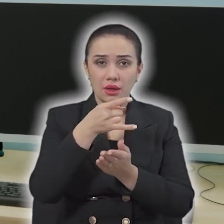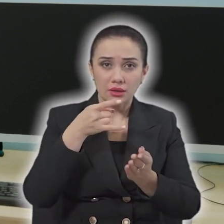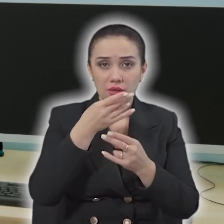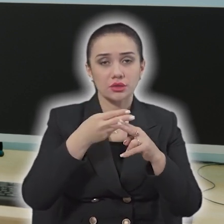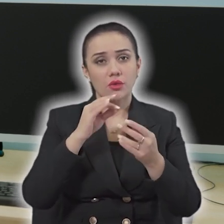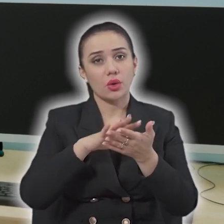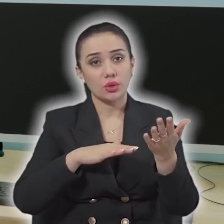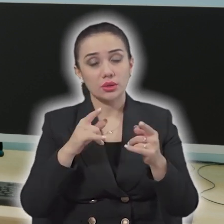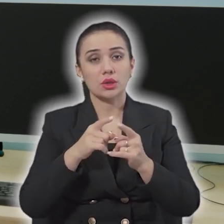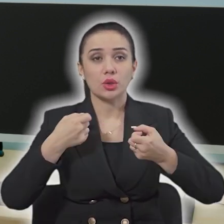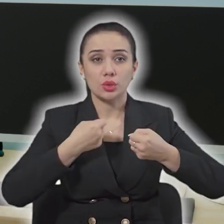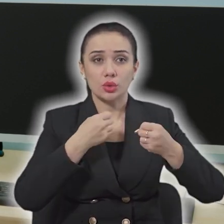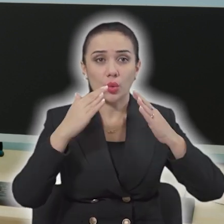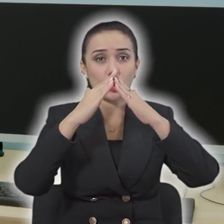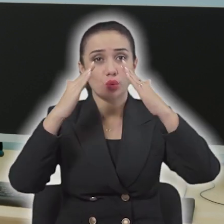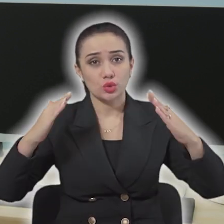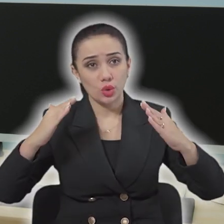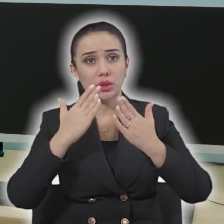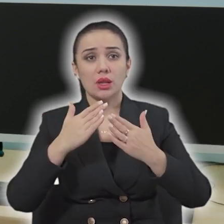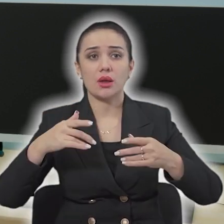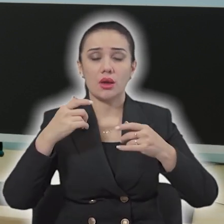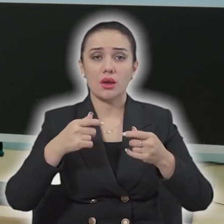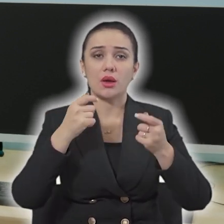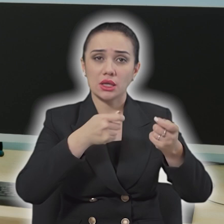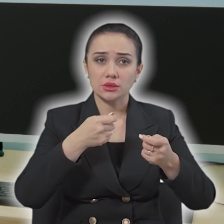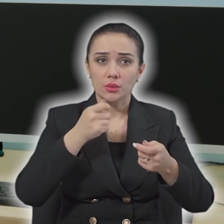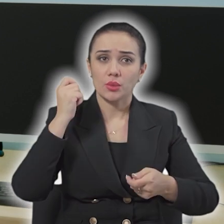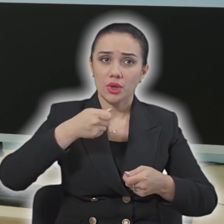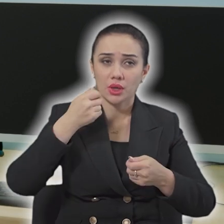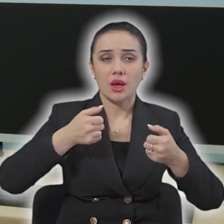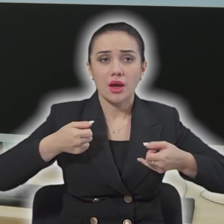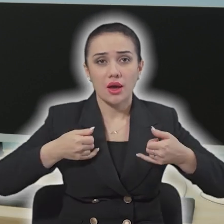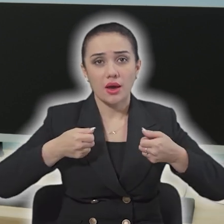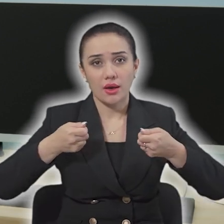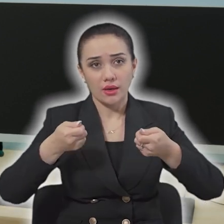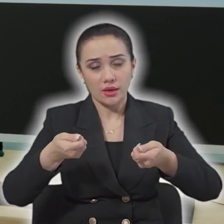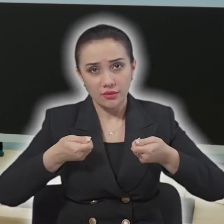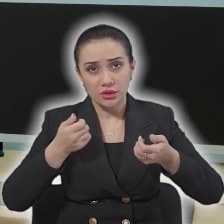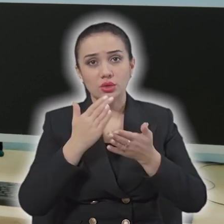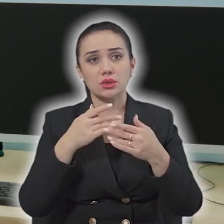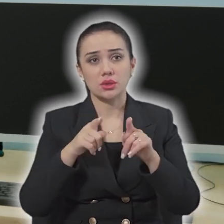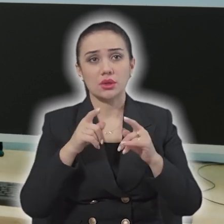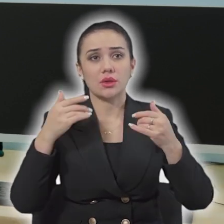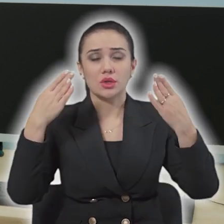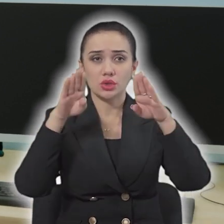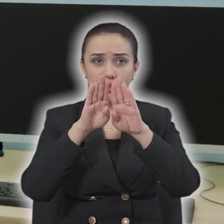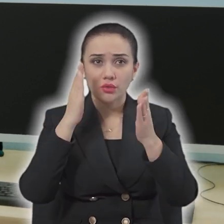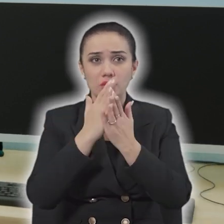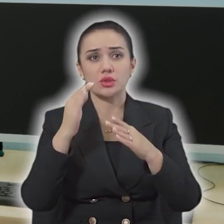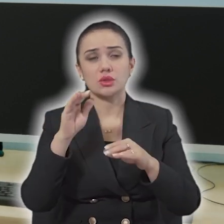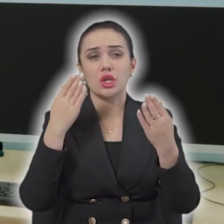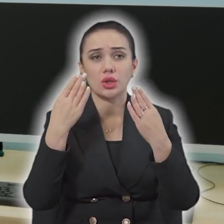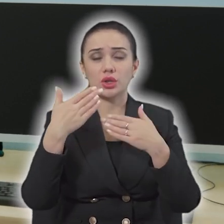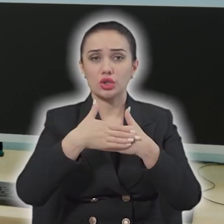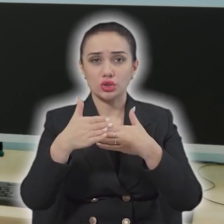randalash va hokazo. Duradgorlik, uy sozlik, asbob sozlik, arava sozlik, qayiq sozlik, javon